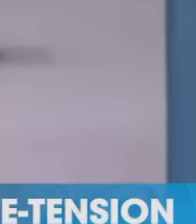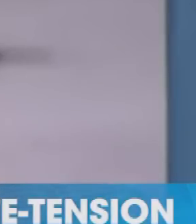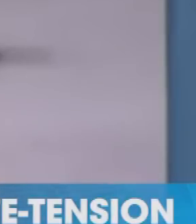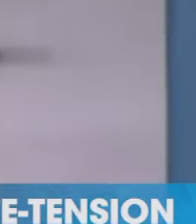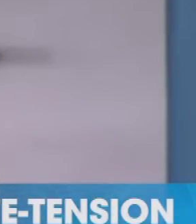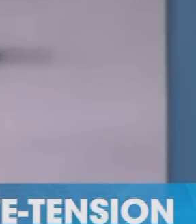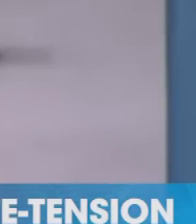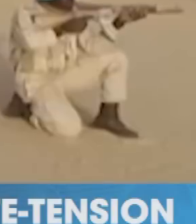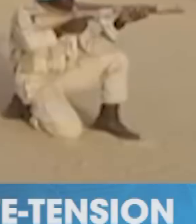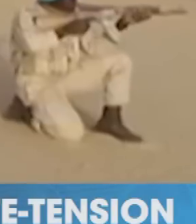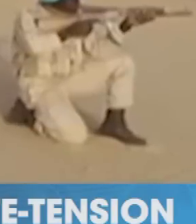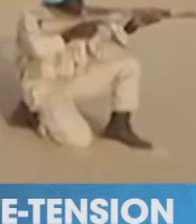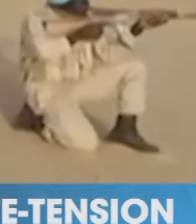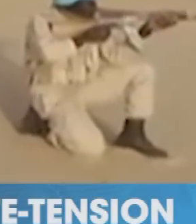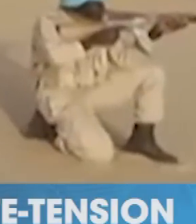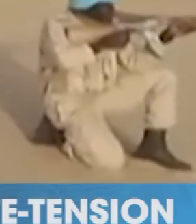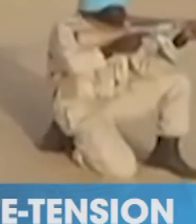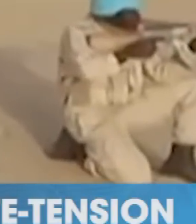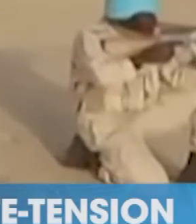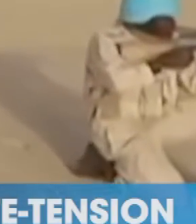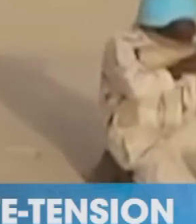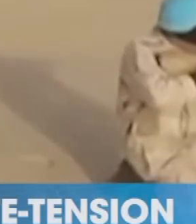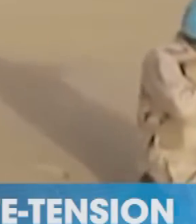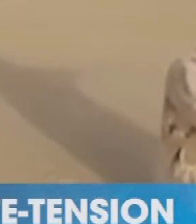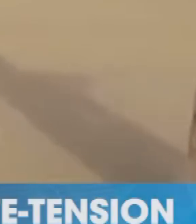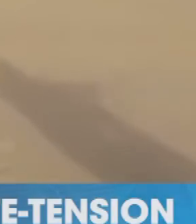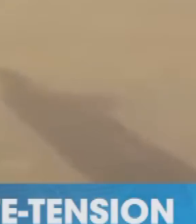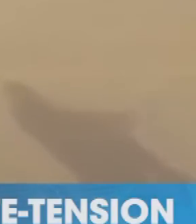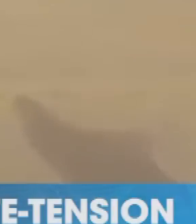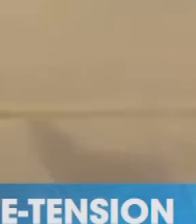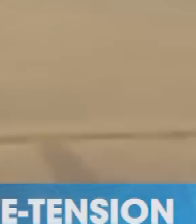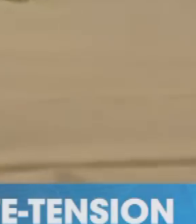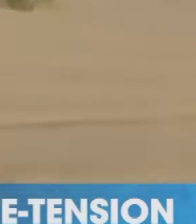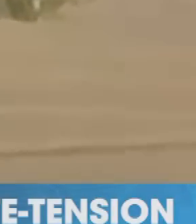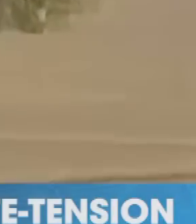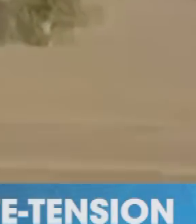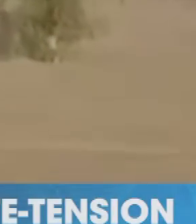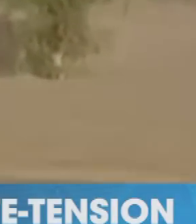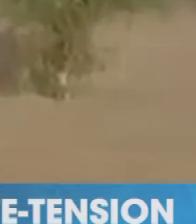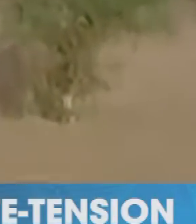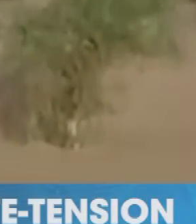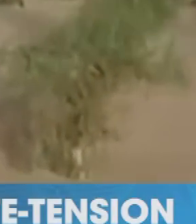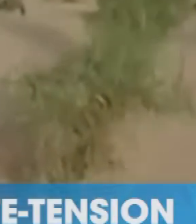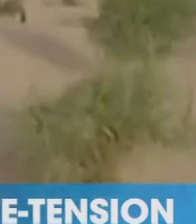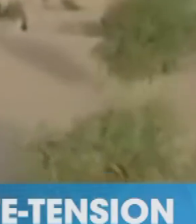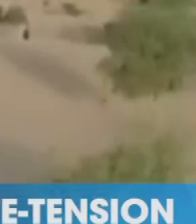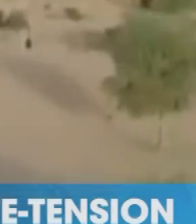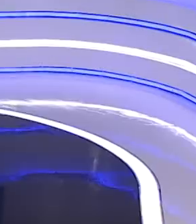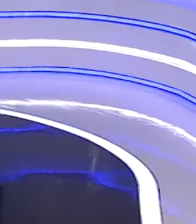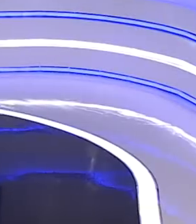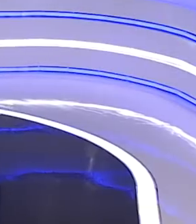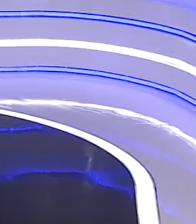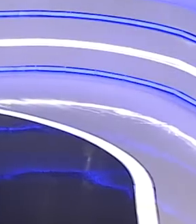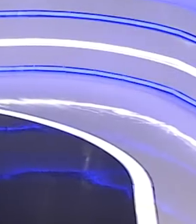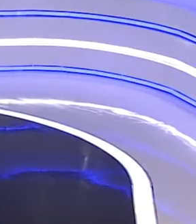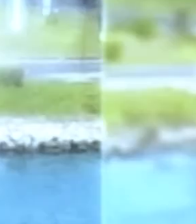aujourd'hui à New York aux États-Unis. Le mandat de cette mission expire ce vendredi 30 juin 2023. Voilà pour l'essentiel.